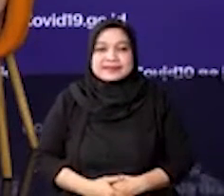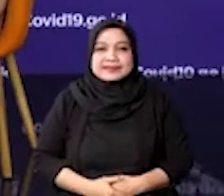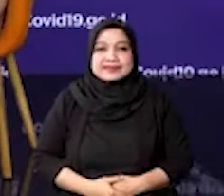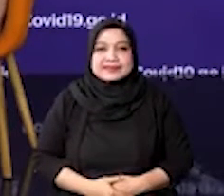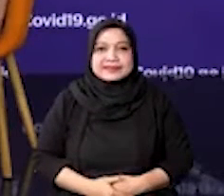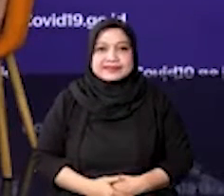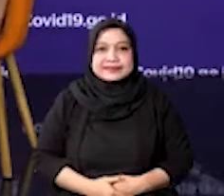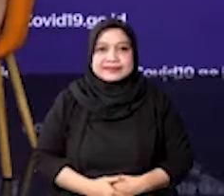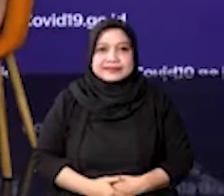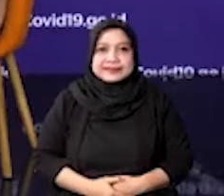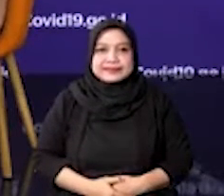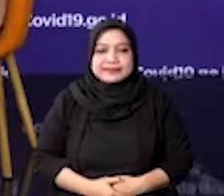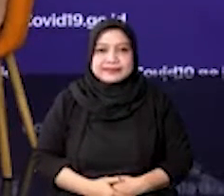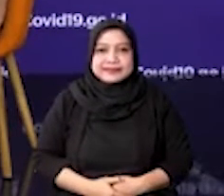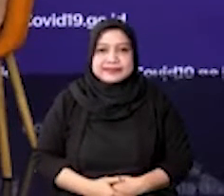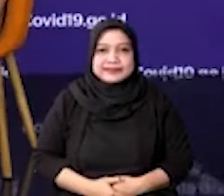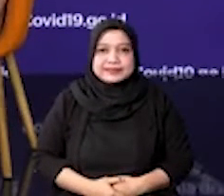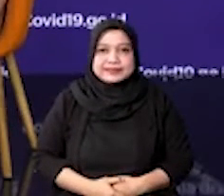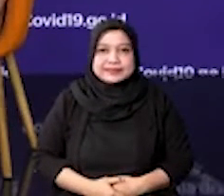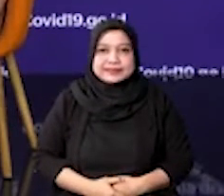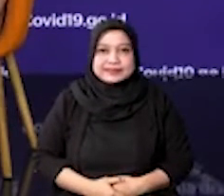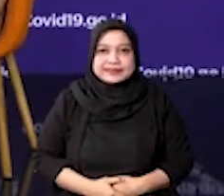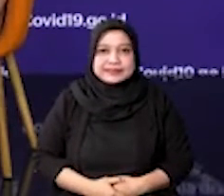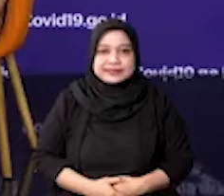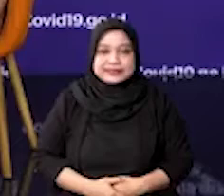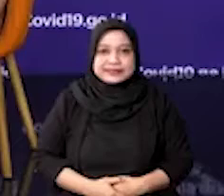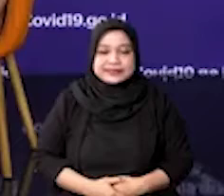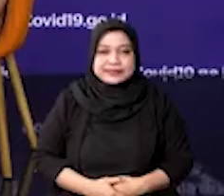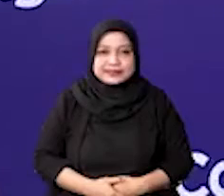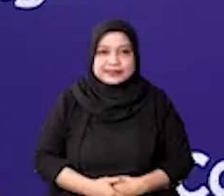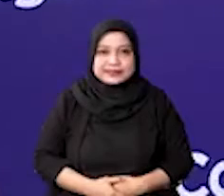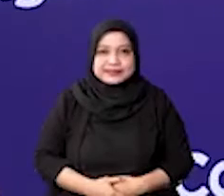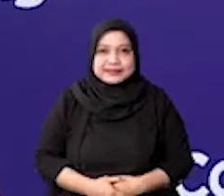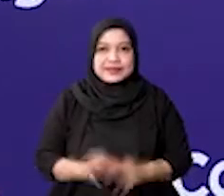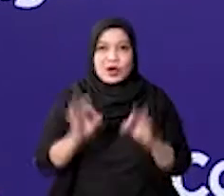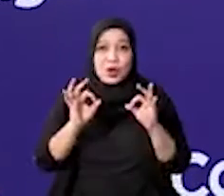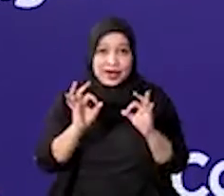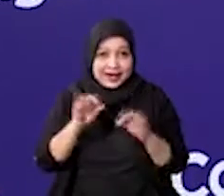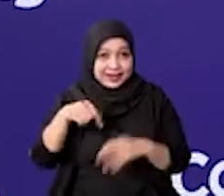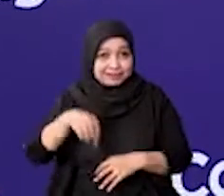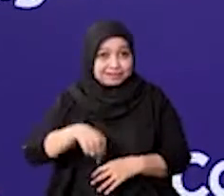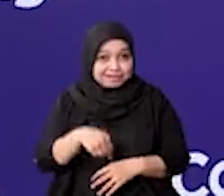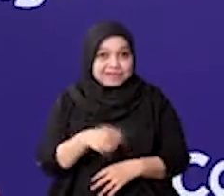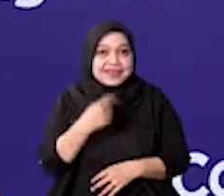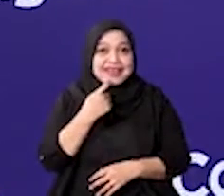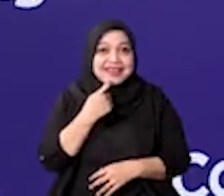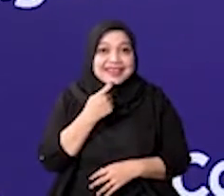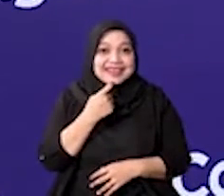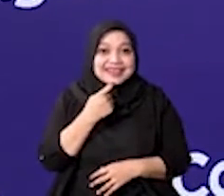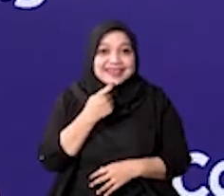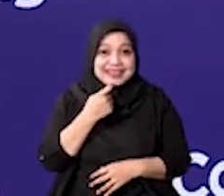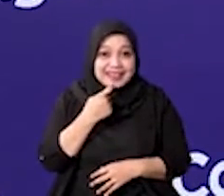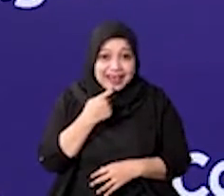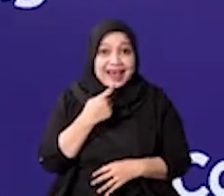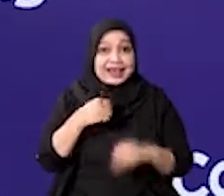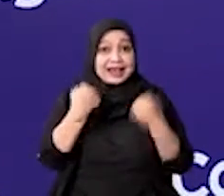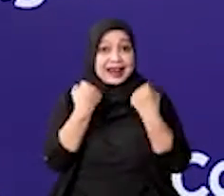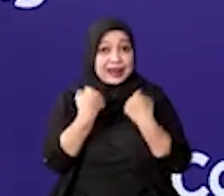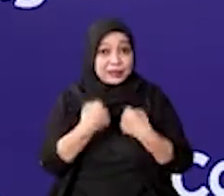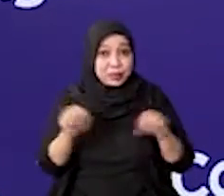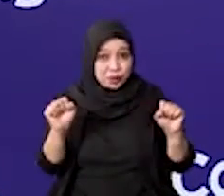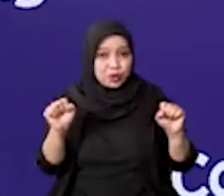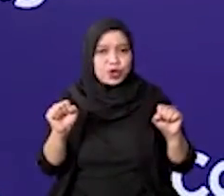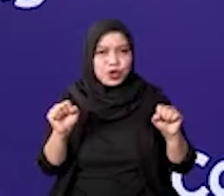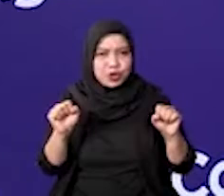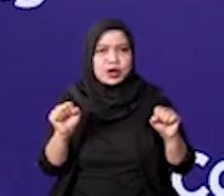Maf Oke ngomong soal Liburan nih Prof e eh Dr Tri kita